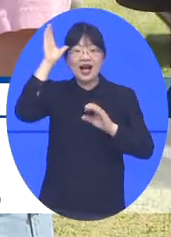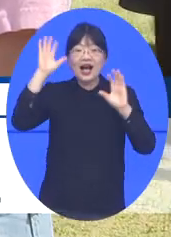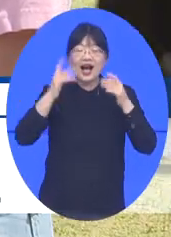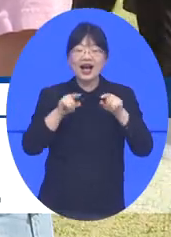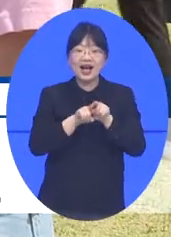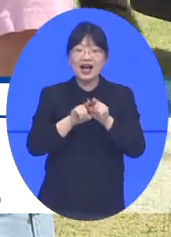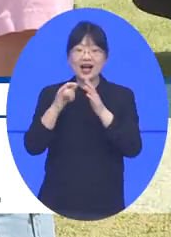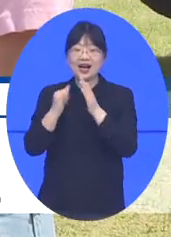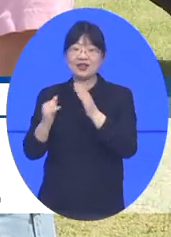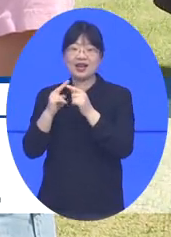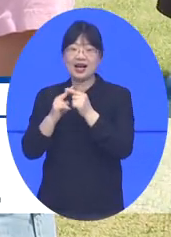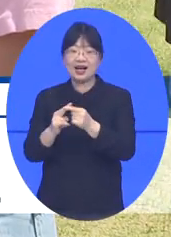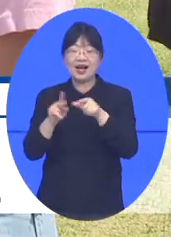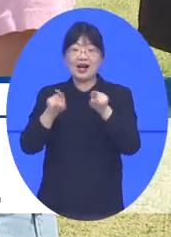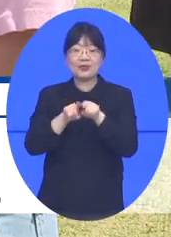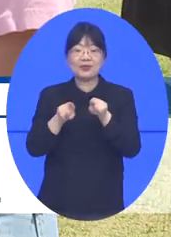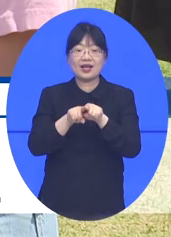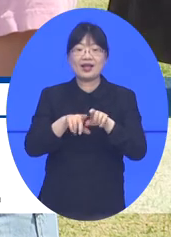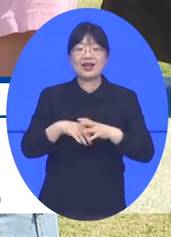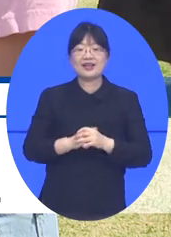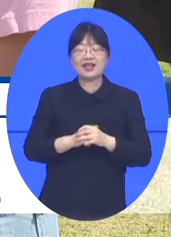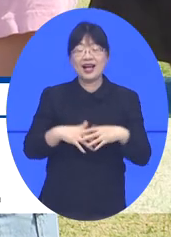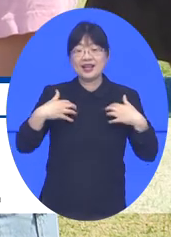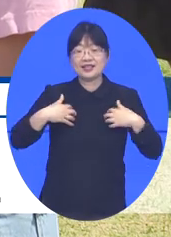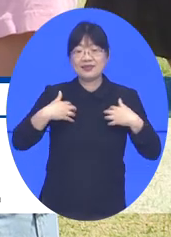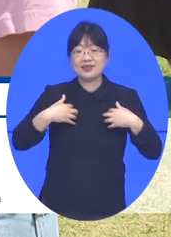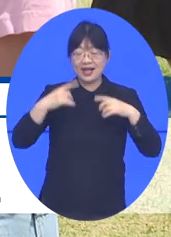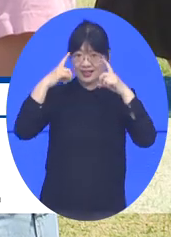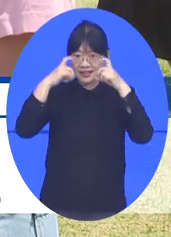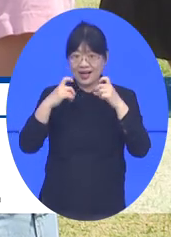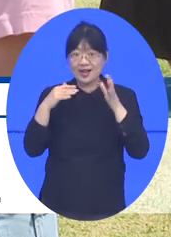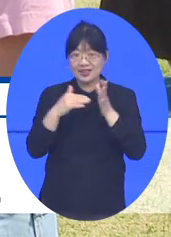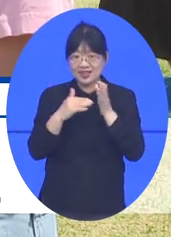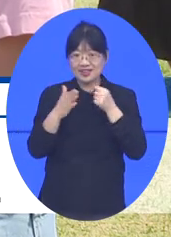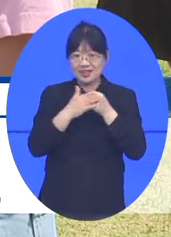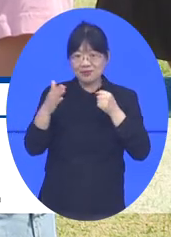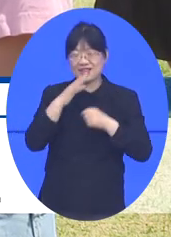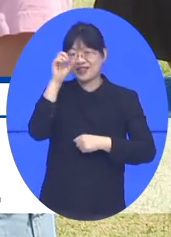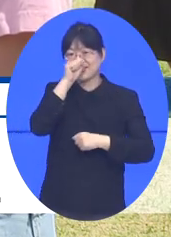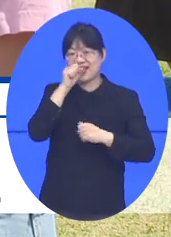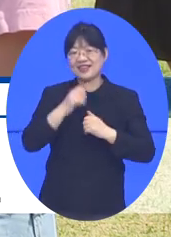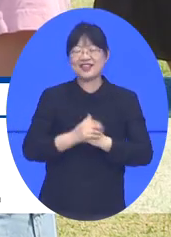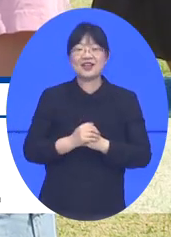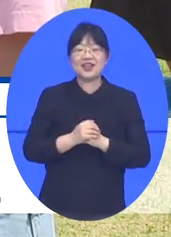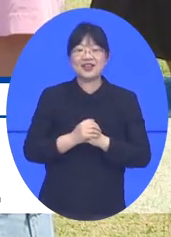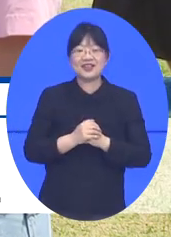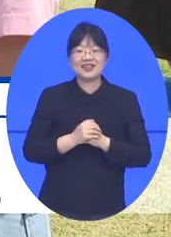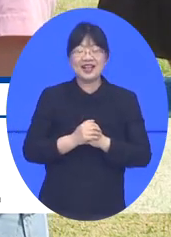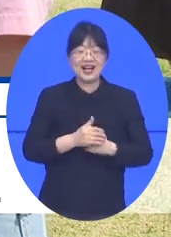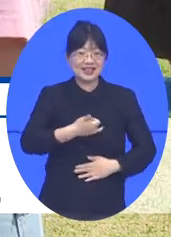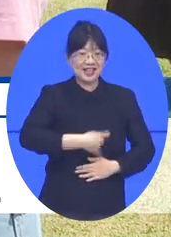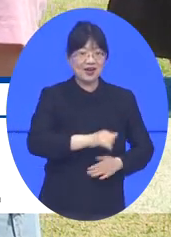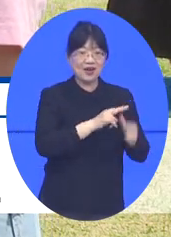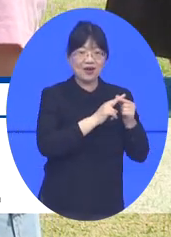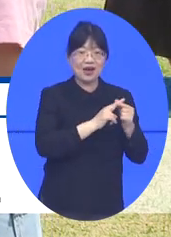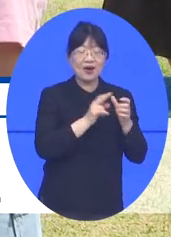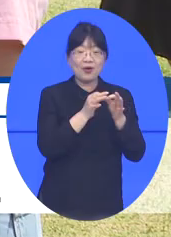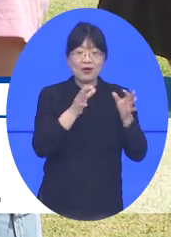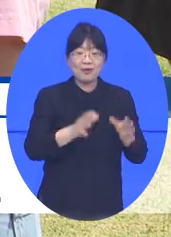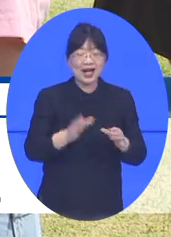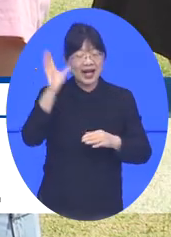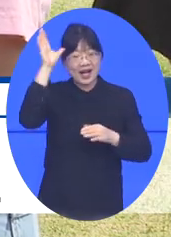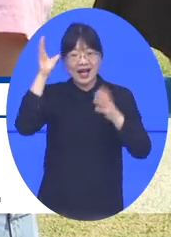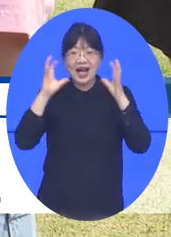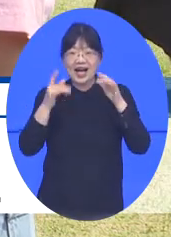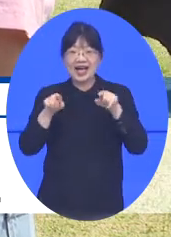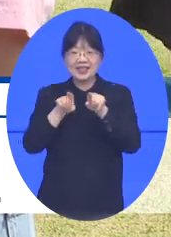강아지랑 가족들이랑 같이 재밌는 사진 찍어서 좋았어요. 네, 애들이랑 오랜만에 강아지랑